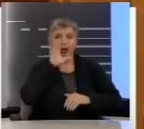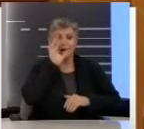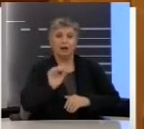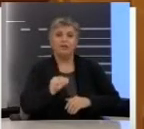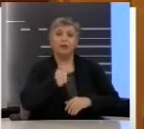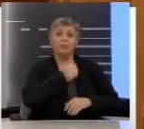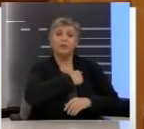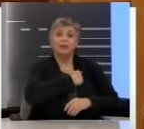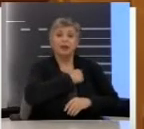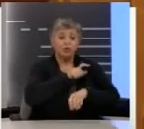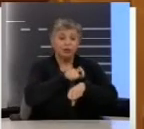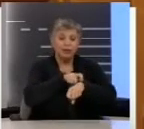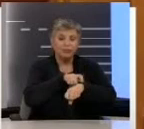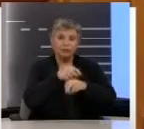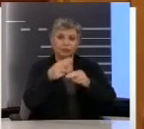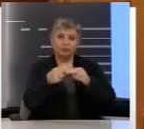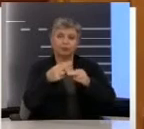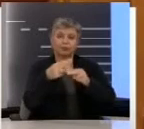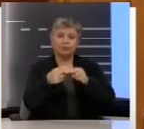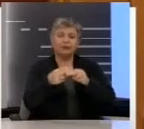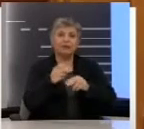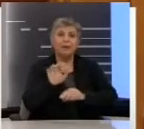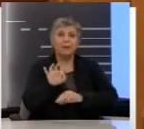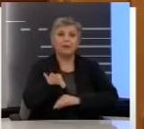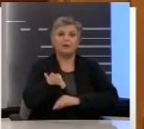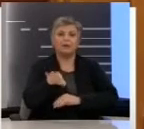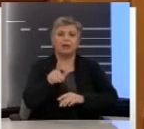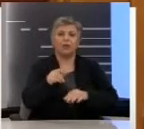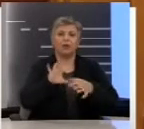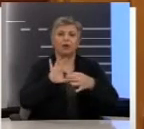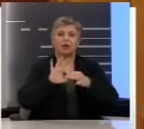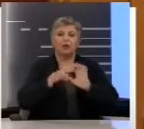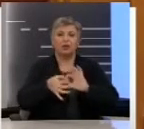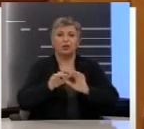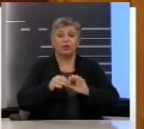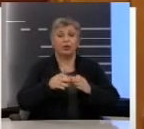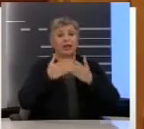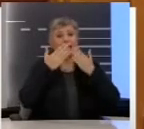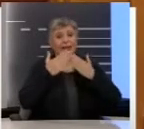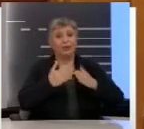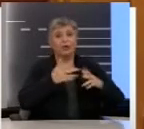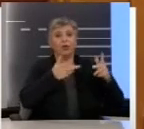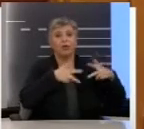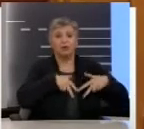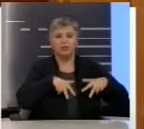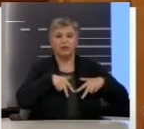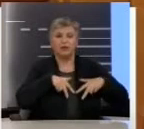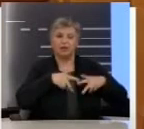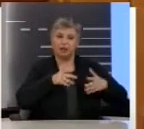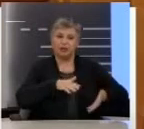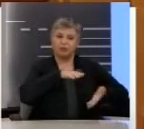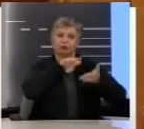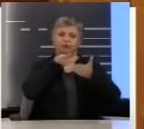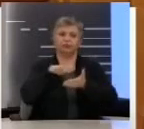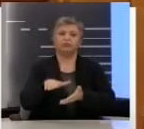για το Ελληνικό Κοινοβούλιο. Είναι τιμή που η κυβέρνηση έφερε αυτή την σημαντική τομή για